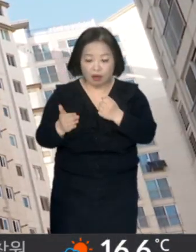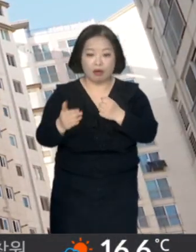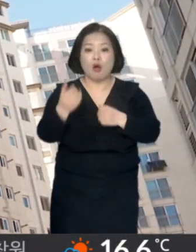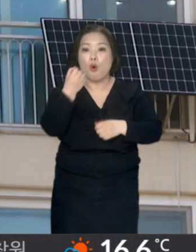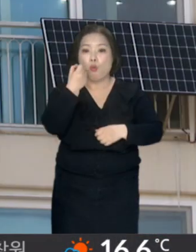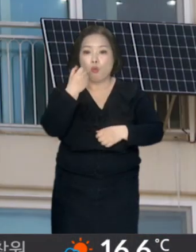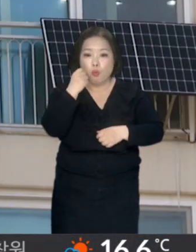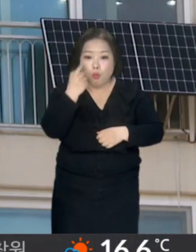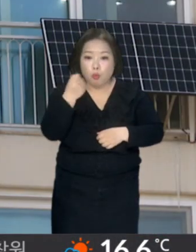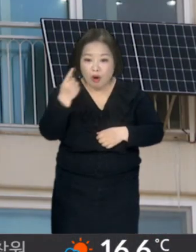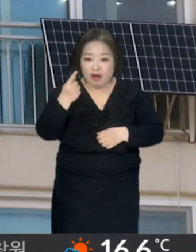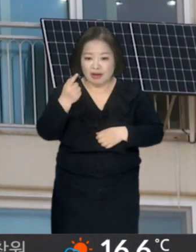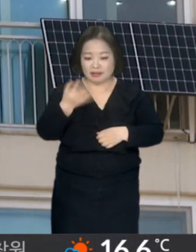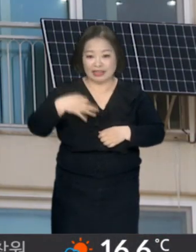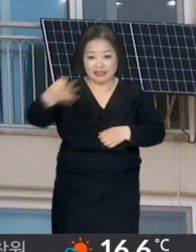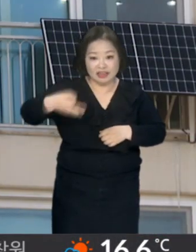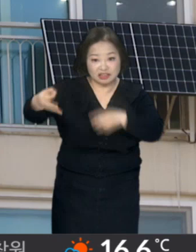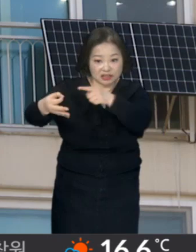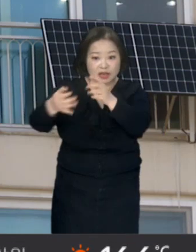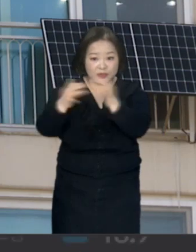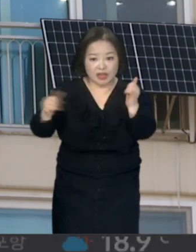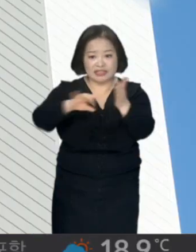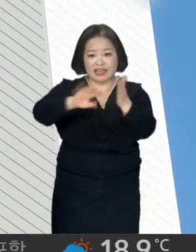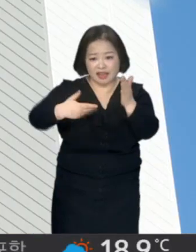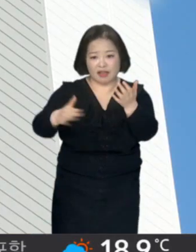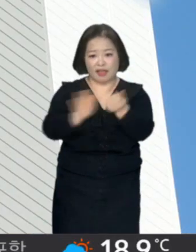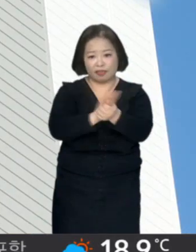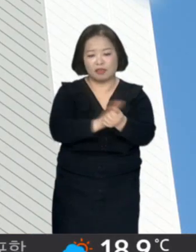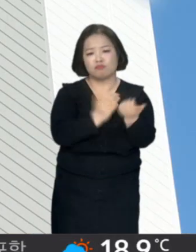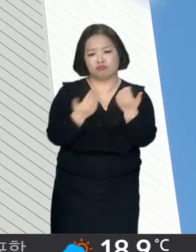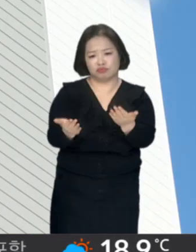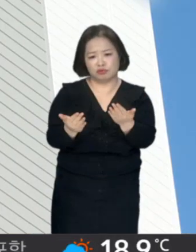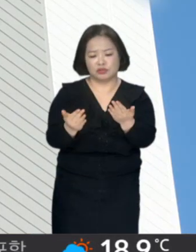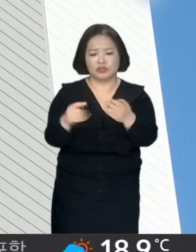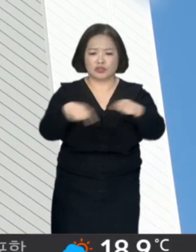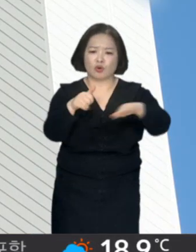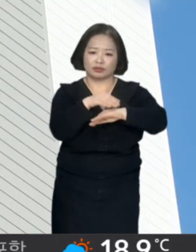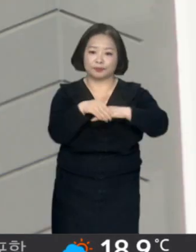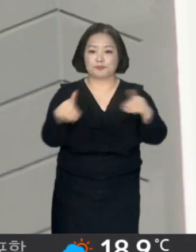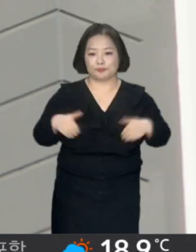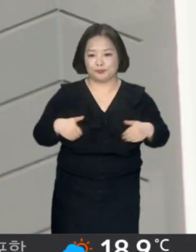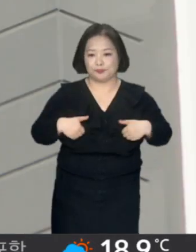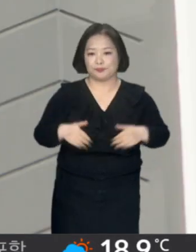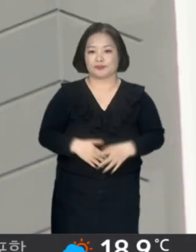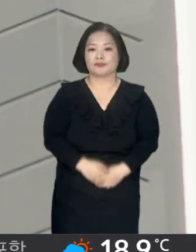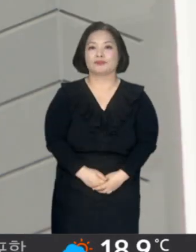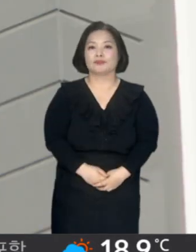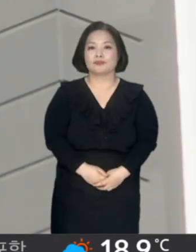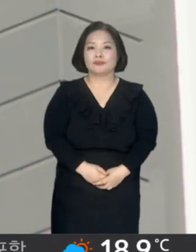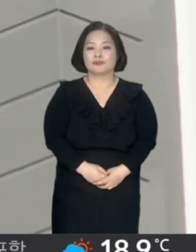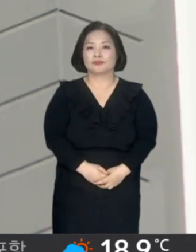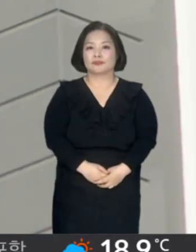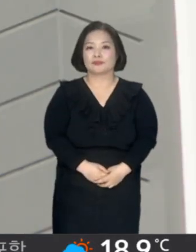소득 공제 확대 등 맞춤 지원책이 필요하다는 지적입니다 연합뉴스 TV 박규정 있니다